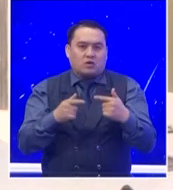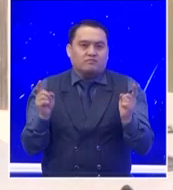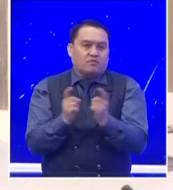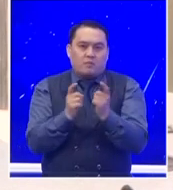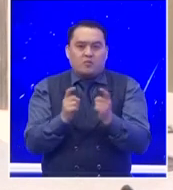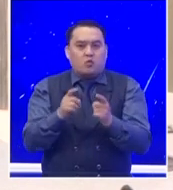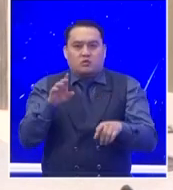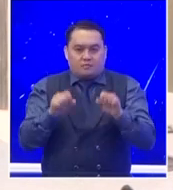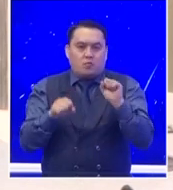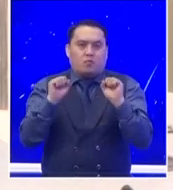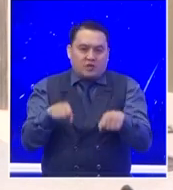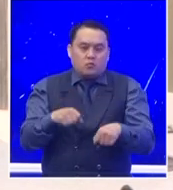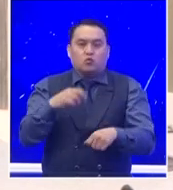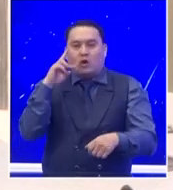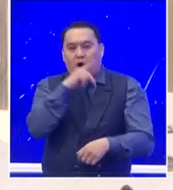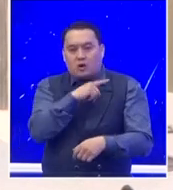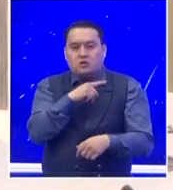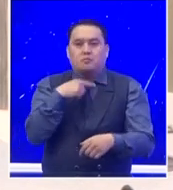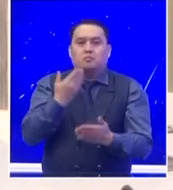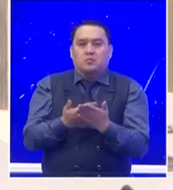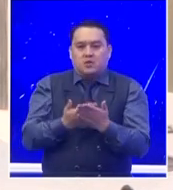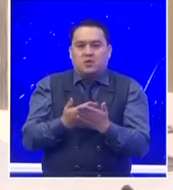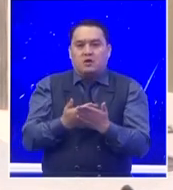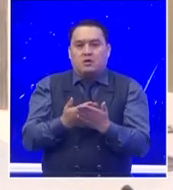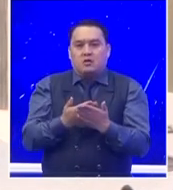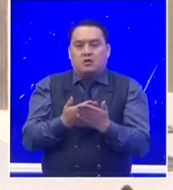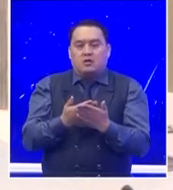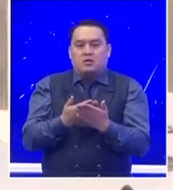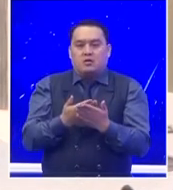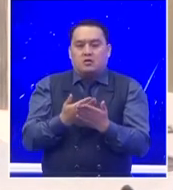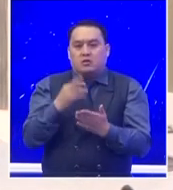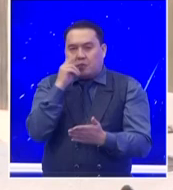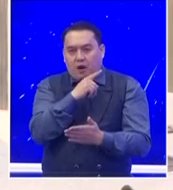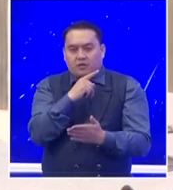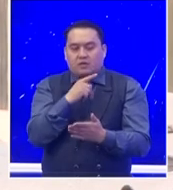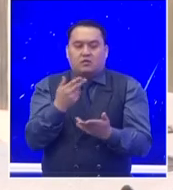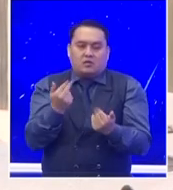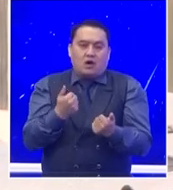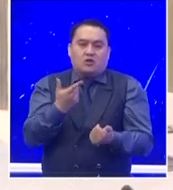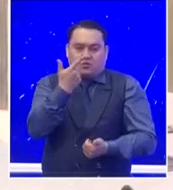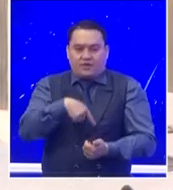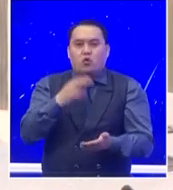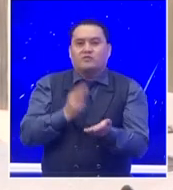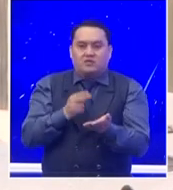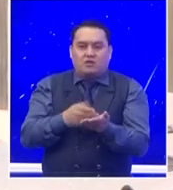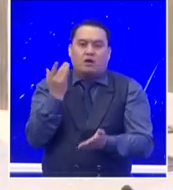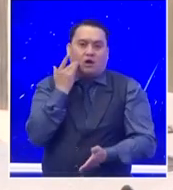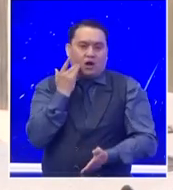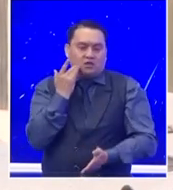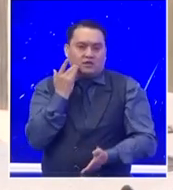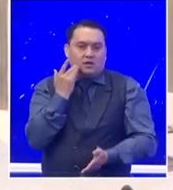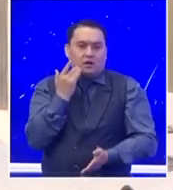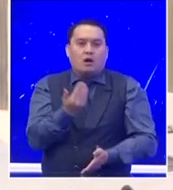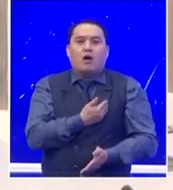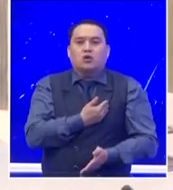мы люди где-то момент ошибаемся. Где-то говорим, допустим, квалификация, допустим, неправильно. Она нет, свое доказывает. И